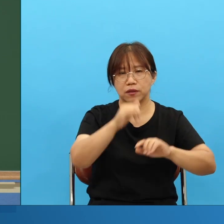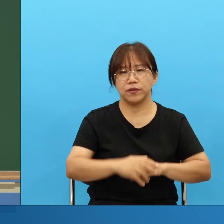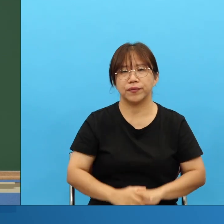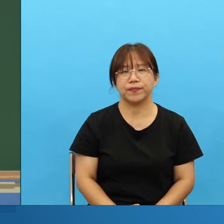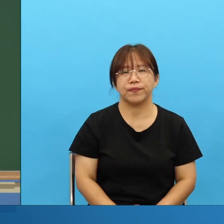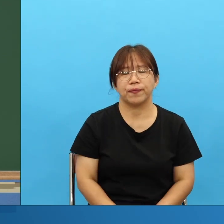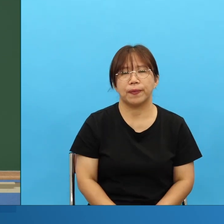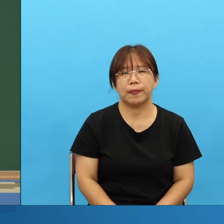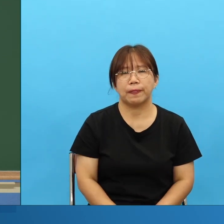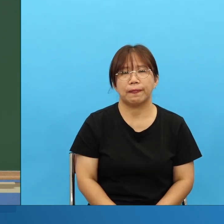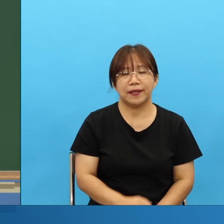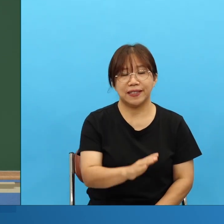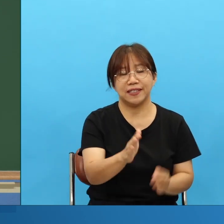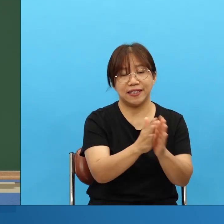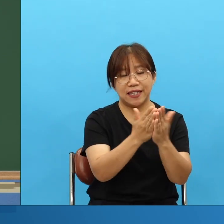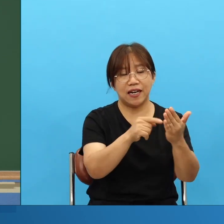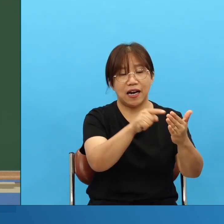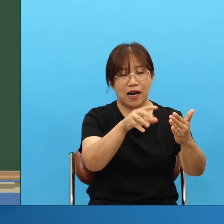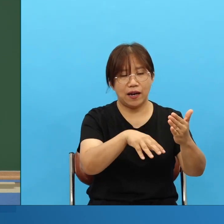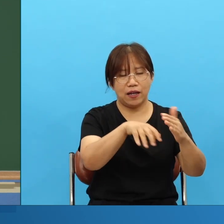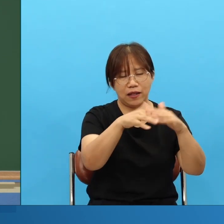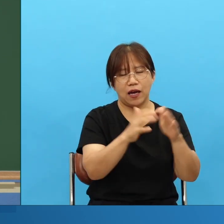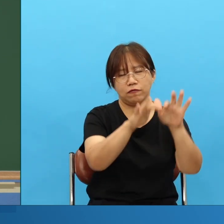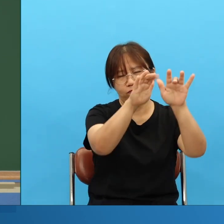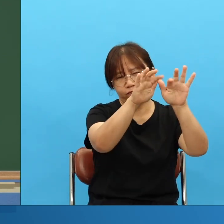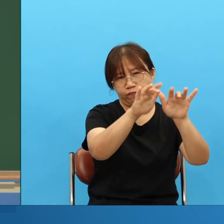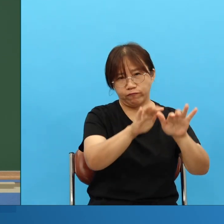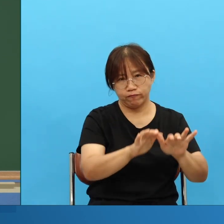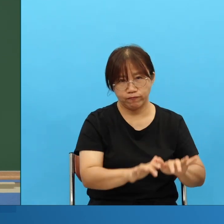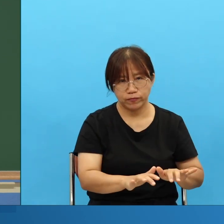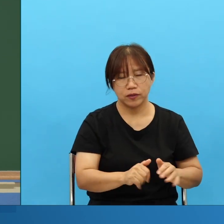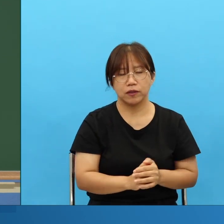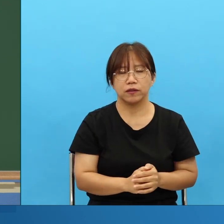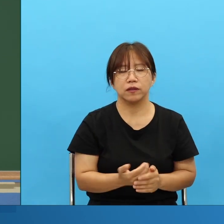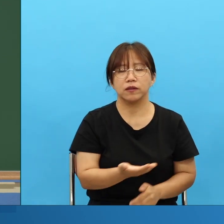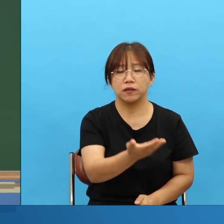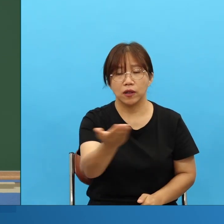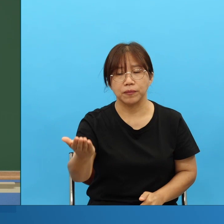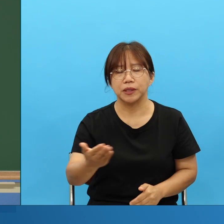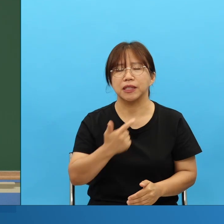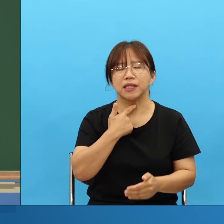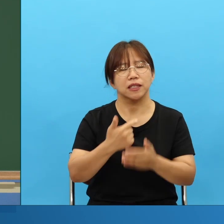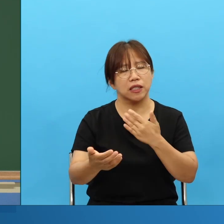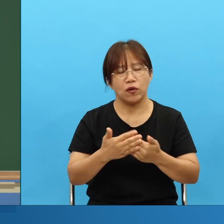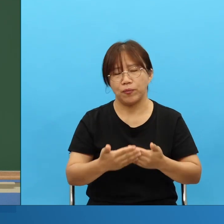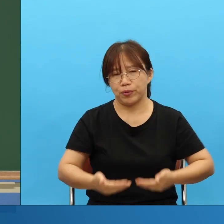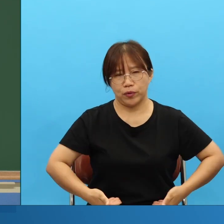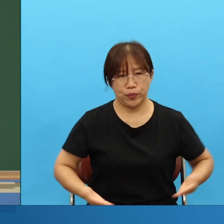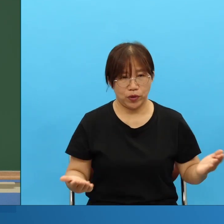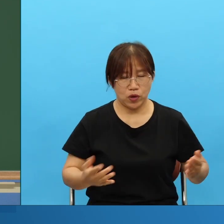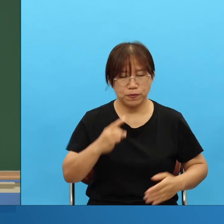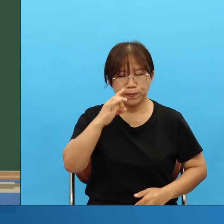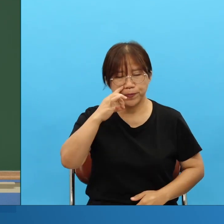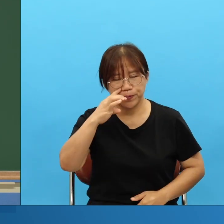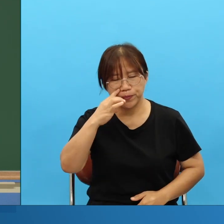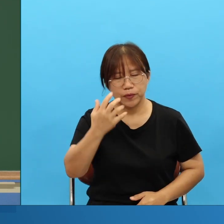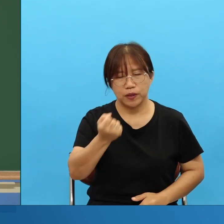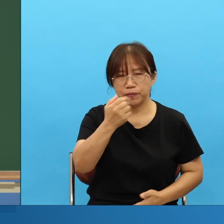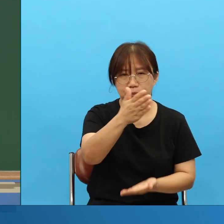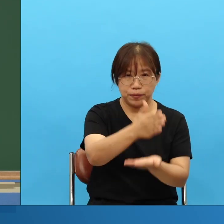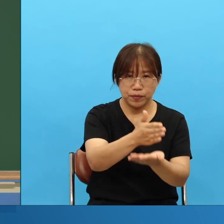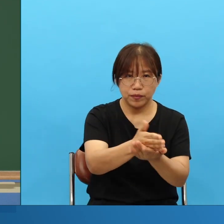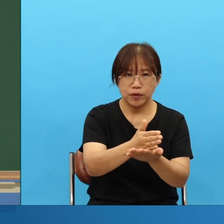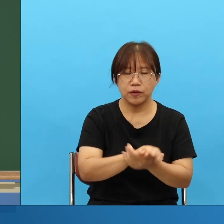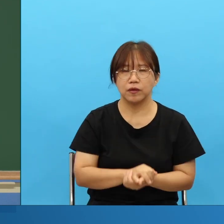때문에 아마 여러분들이 보시면 체험할 필요도 없고 호기심조차 가질 필요 없어요. 다만 앞으로